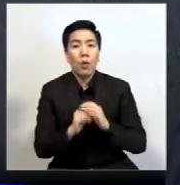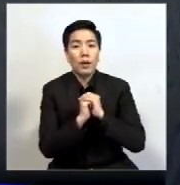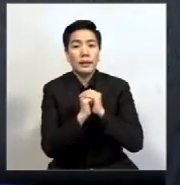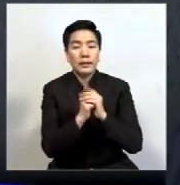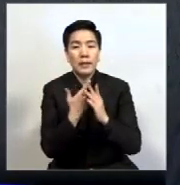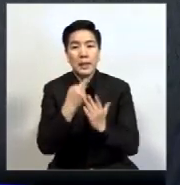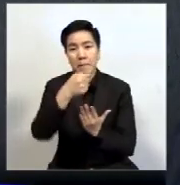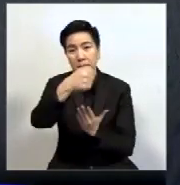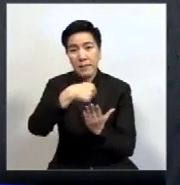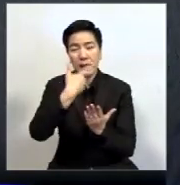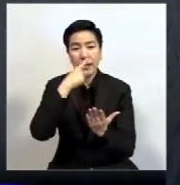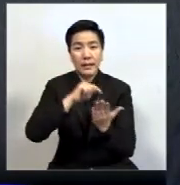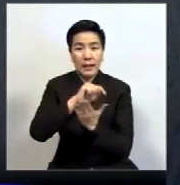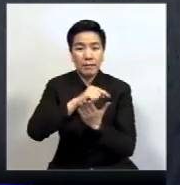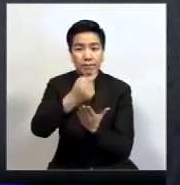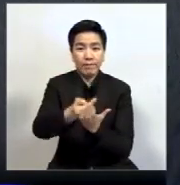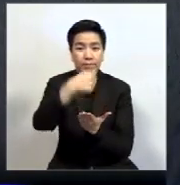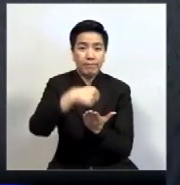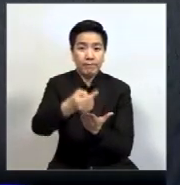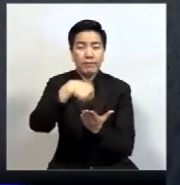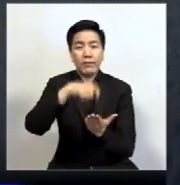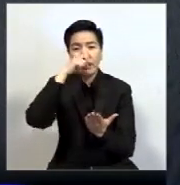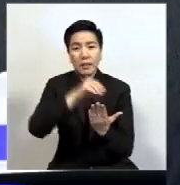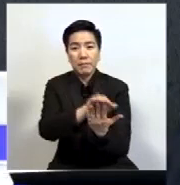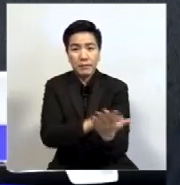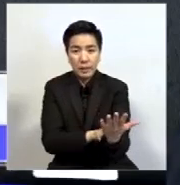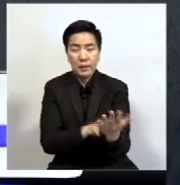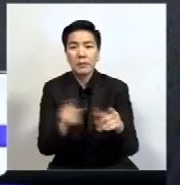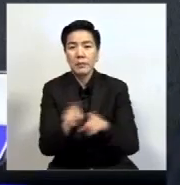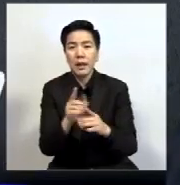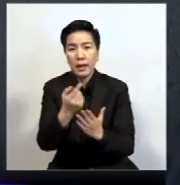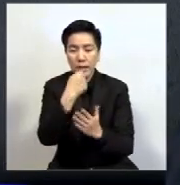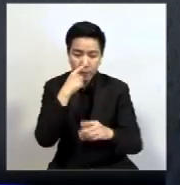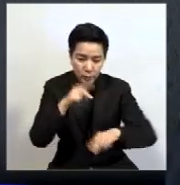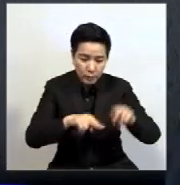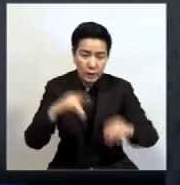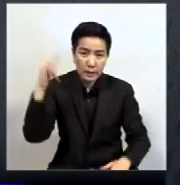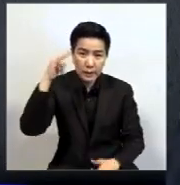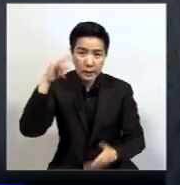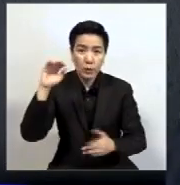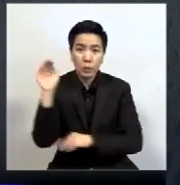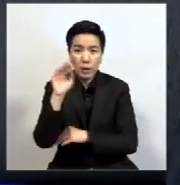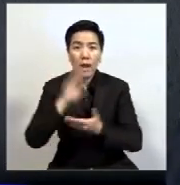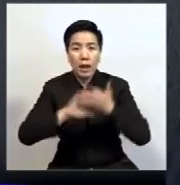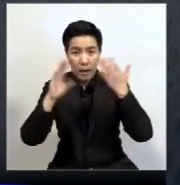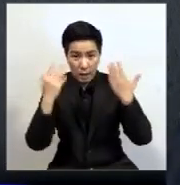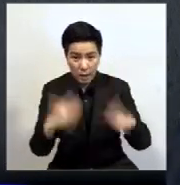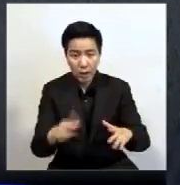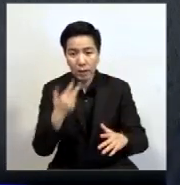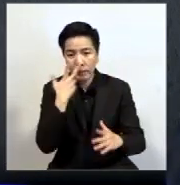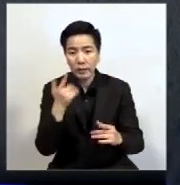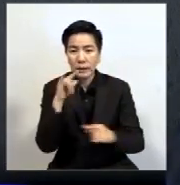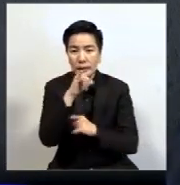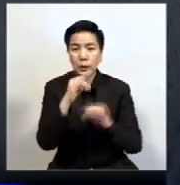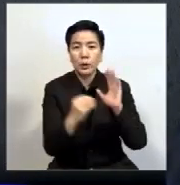ผ่านตรงนั้นเนี่ยเขาก็เข้ามาในประเทศไทยนะครับคือเหมือนกับเดินทางมาผ่านการคัดกรองที่สนามบินสุวรรณภูมิแล้วนะครับหรือไม่ก็ที่สน